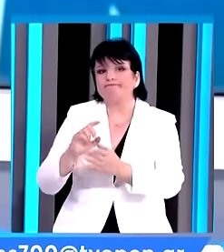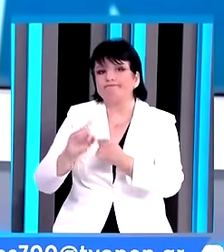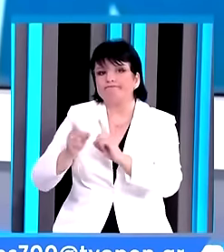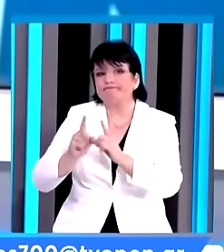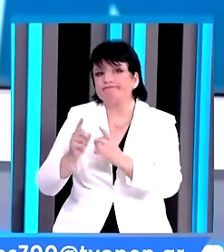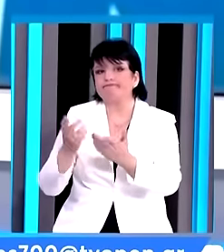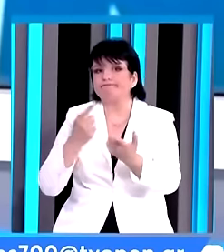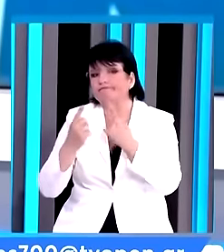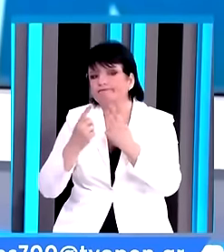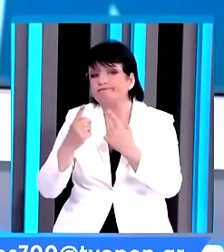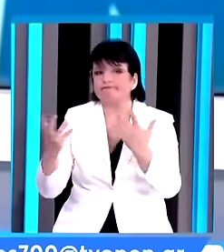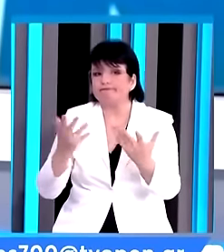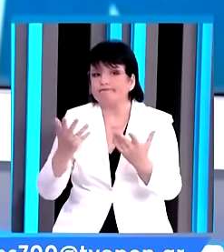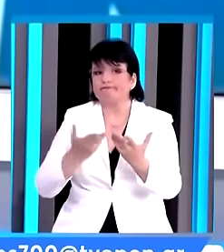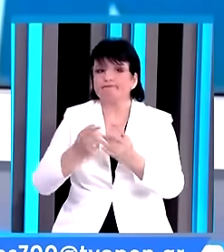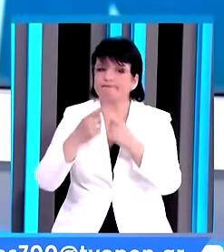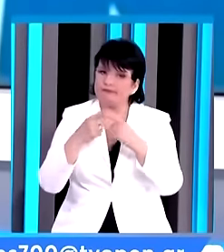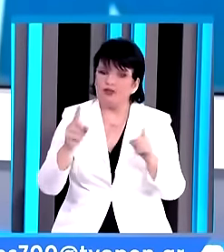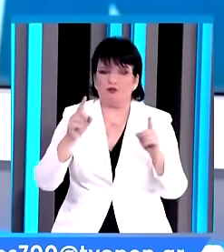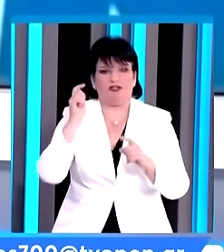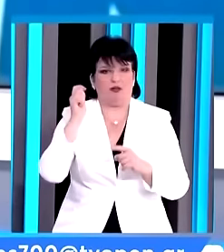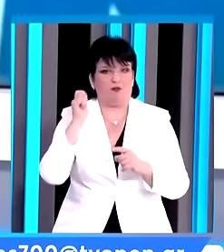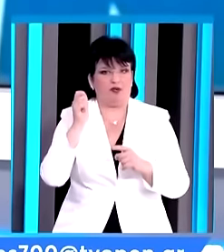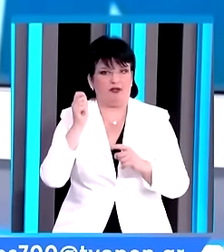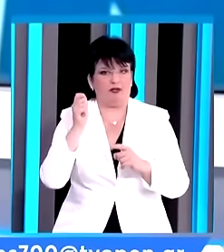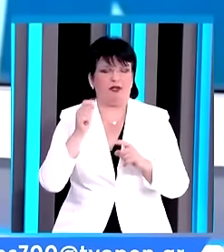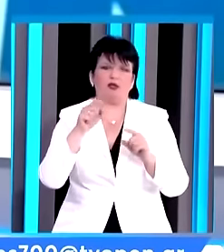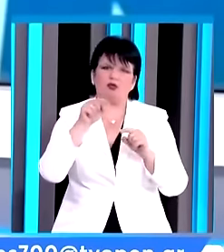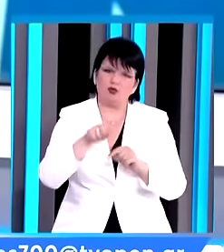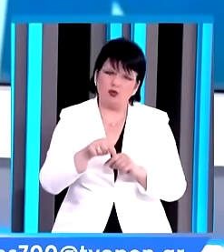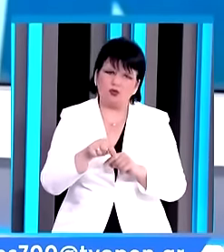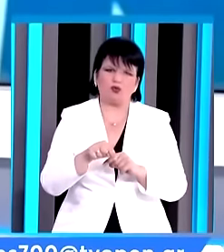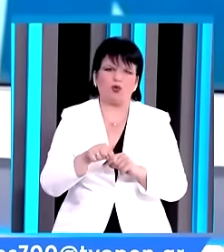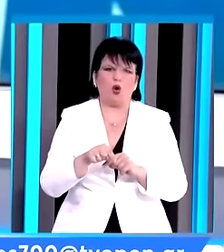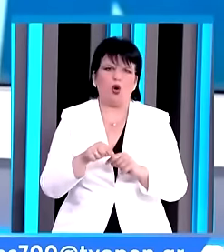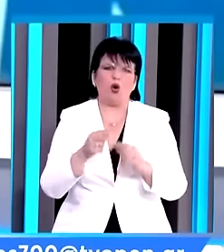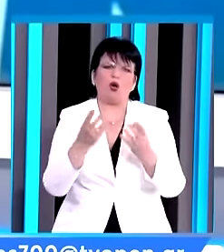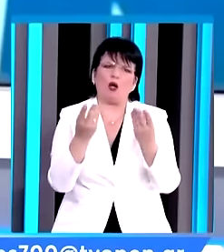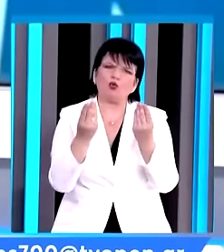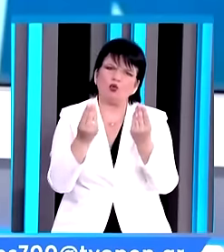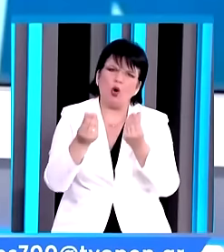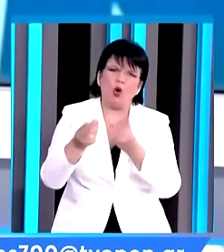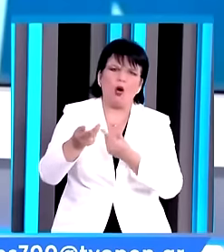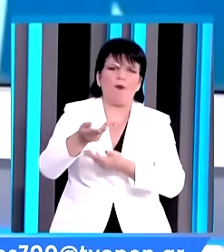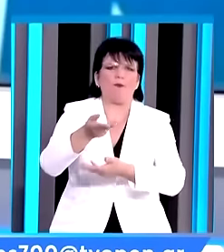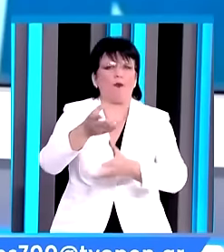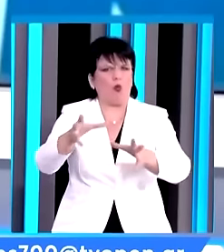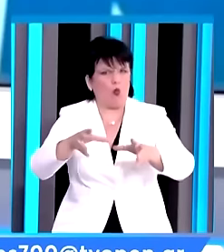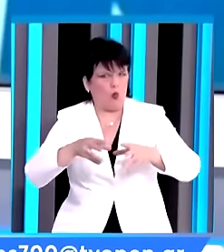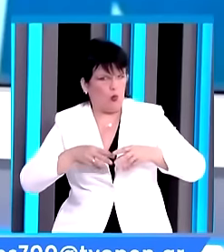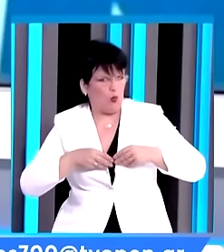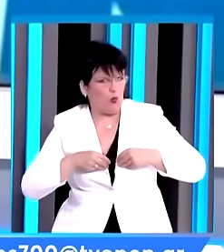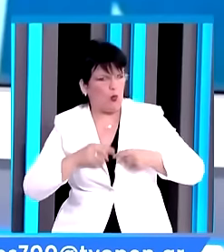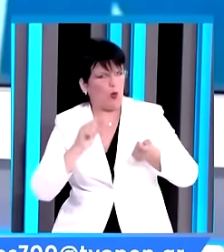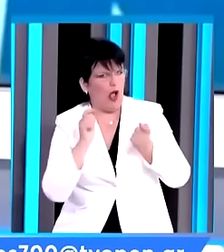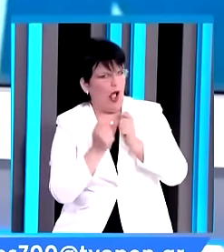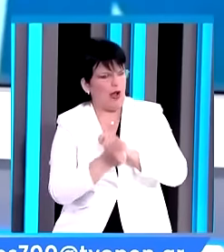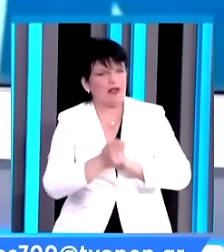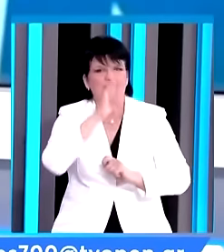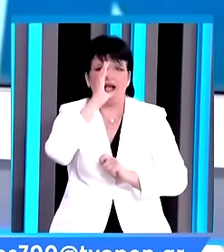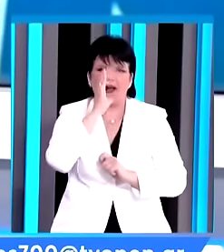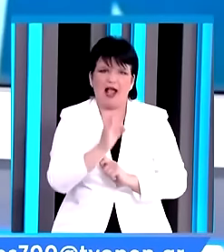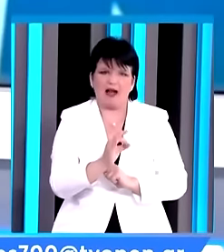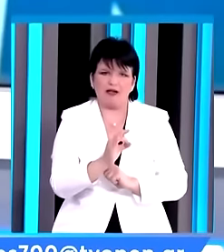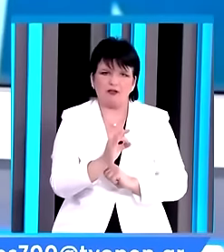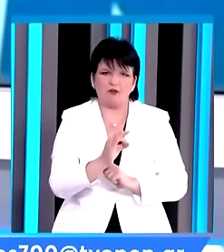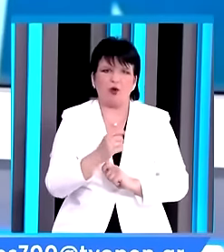βγήκε έτσι όπως φανταζόταν και κάνει μια προσαρμογή στον ρεαλισμό, η οποία